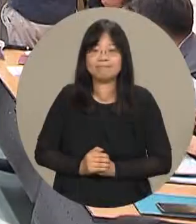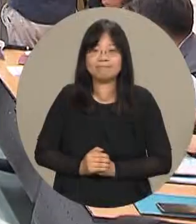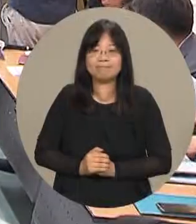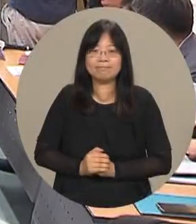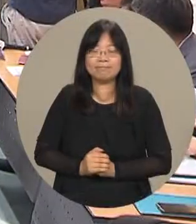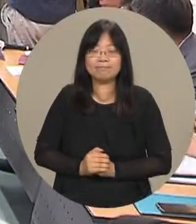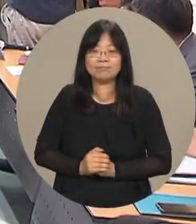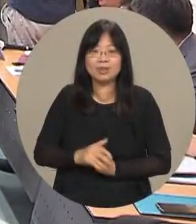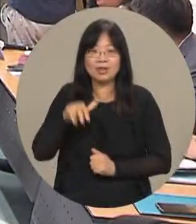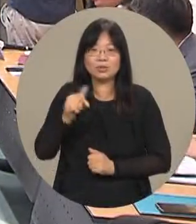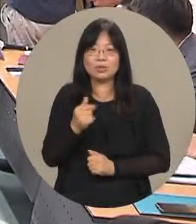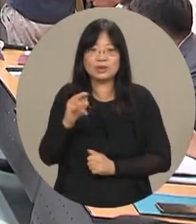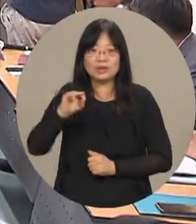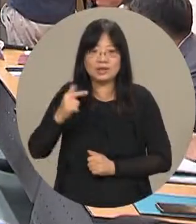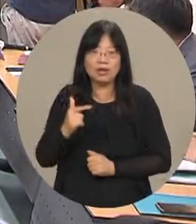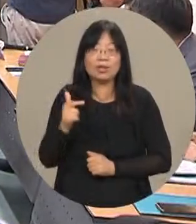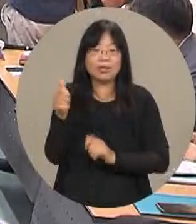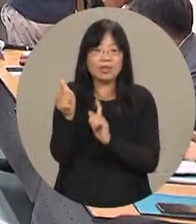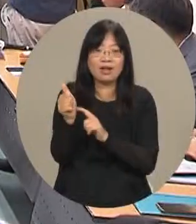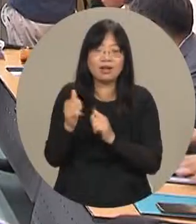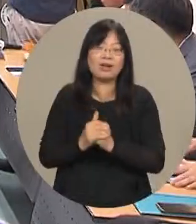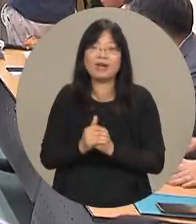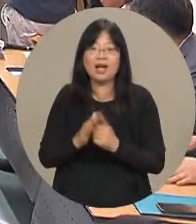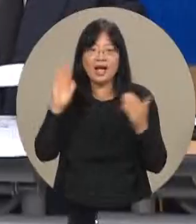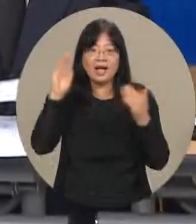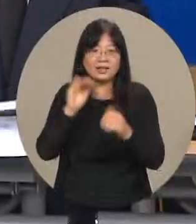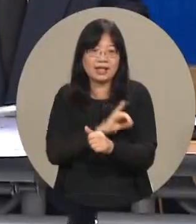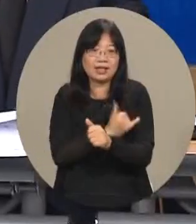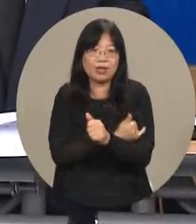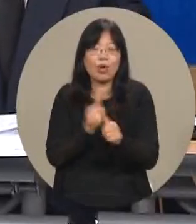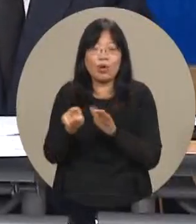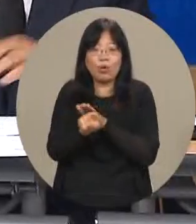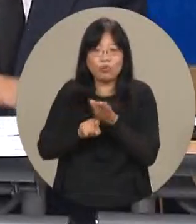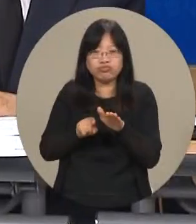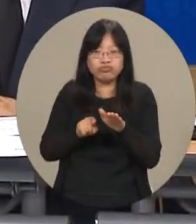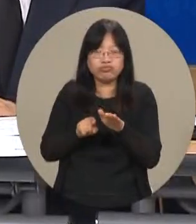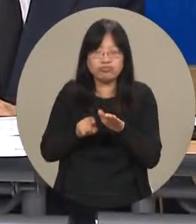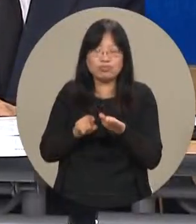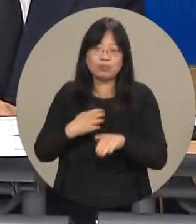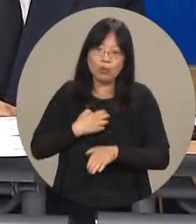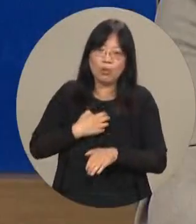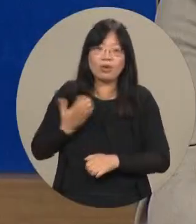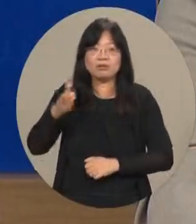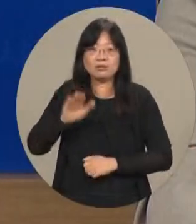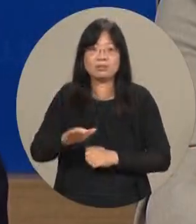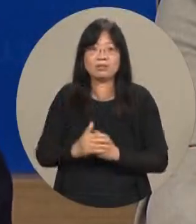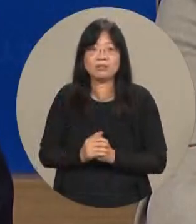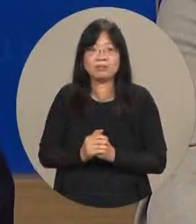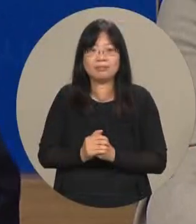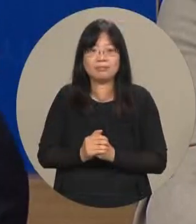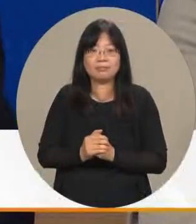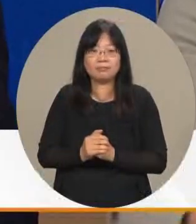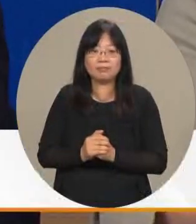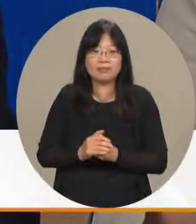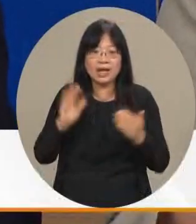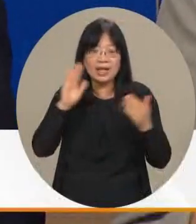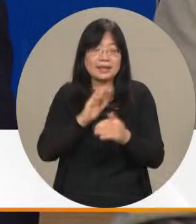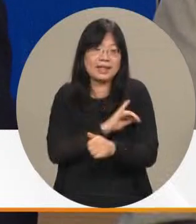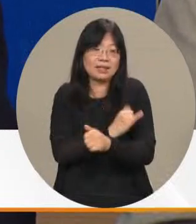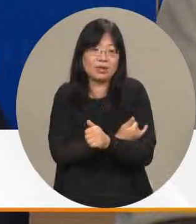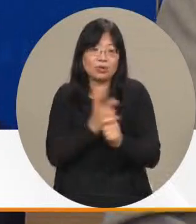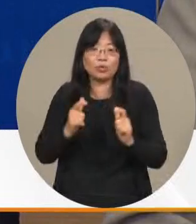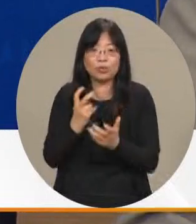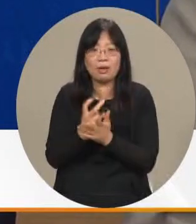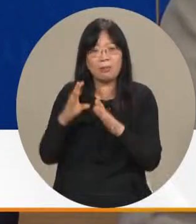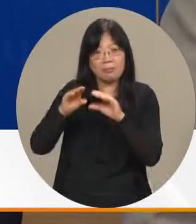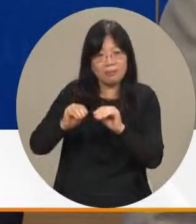주위엔 서울시 교육감은 그동안 학생인권이 후퇴되는 상황을 경계하면서도 일단 학생 인권